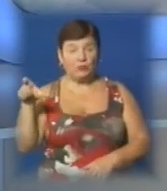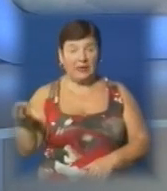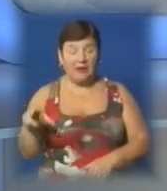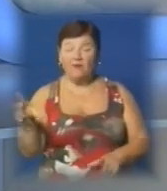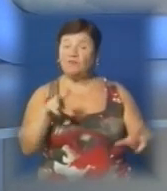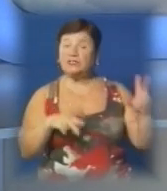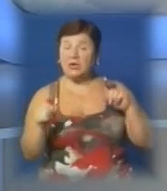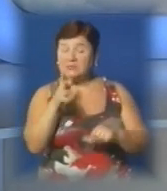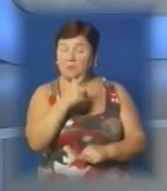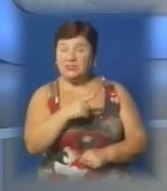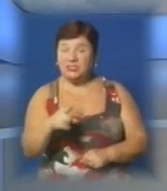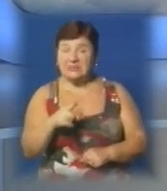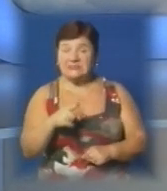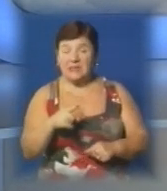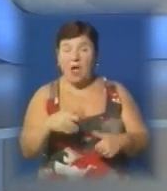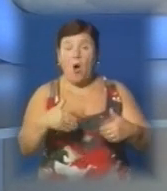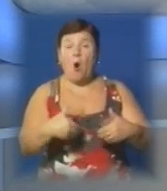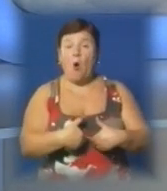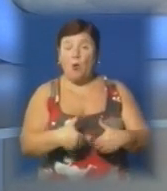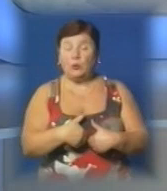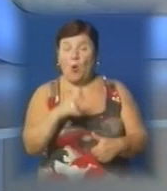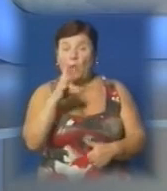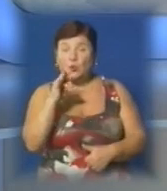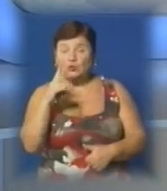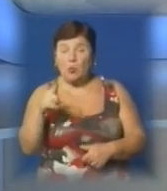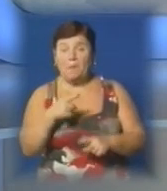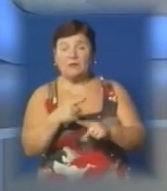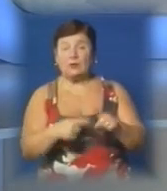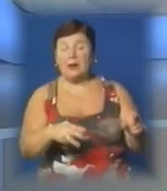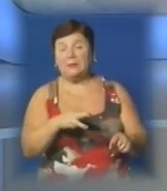Вважається, що під час Голокосту від репресій загалом загинуло близько 1,5 мільйона ромів.